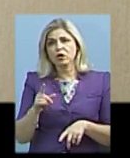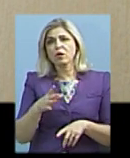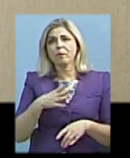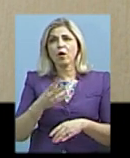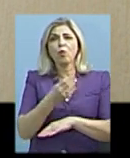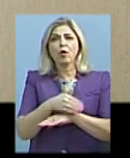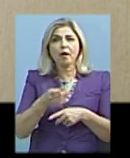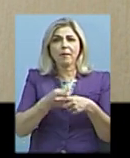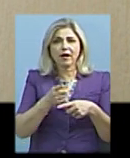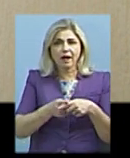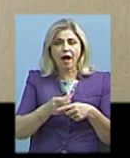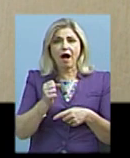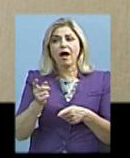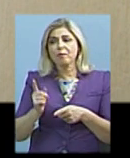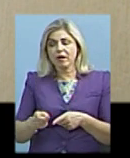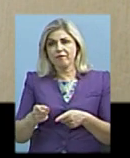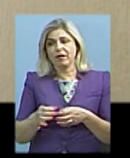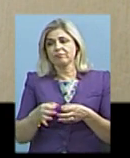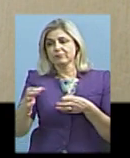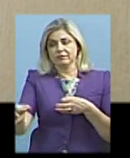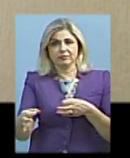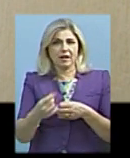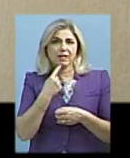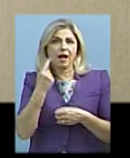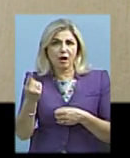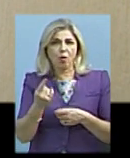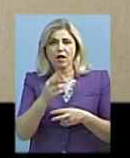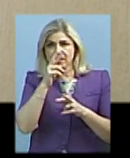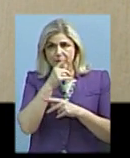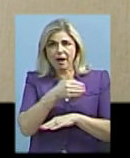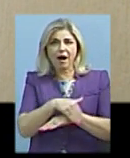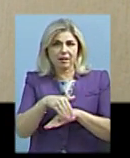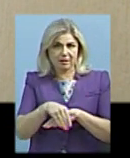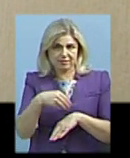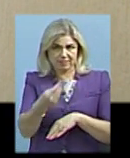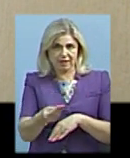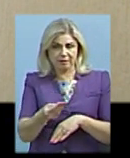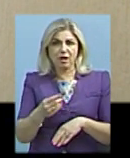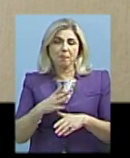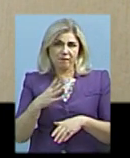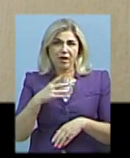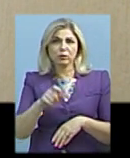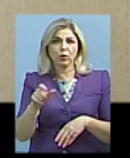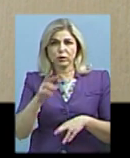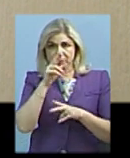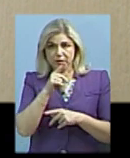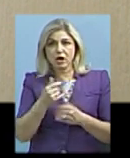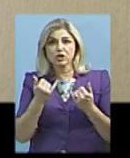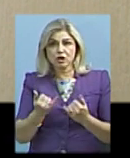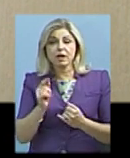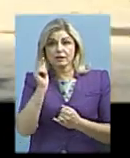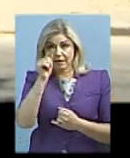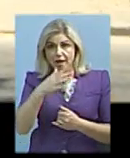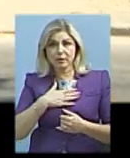перехрестя. Насправді він лежить там в 300 метрах, але людина щось помилилася або дають не ту адресу. А зараз вони безпосередньо там забирають